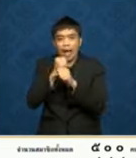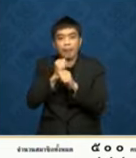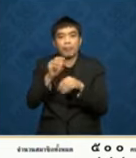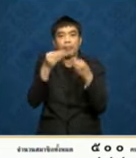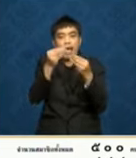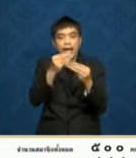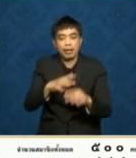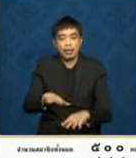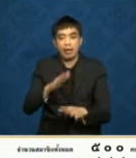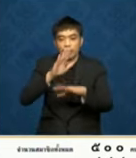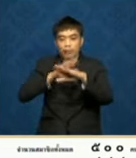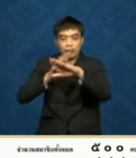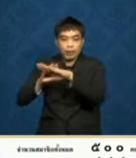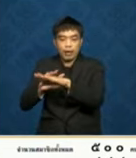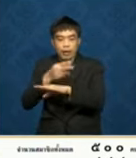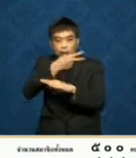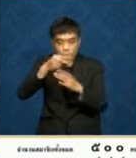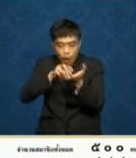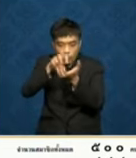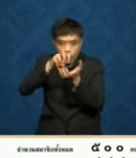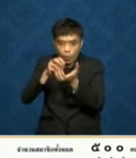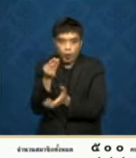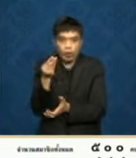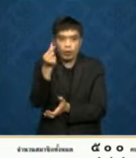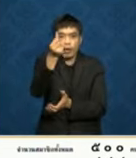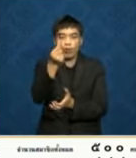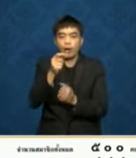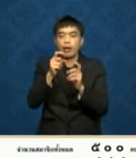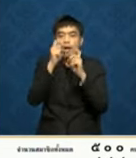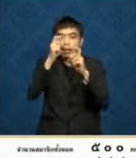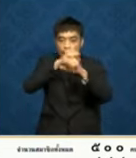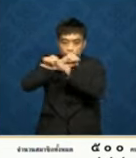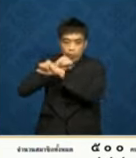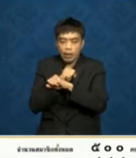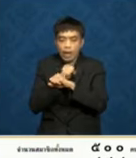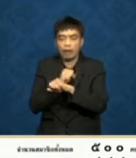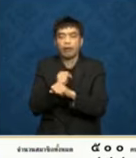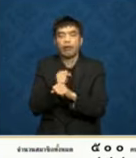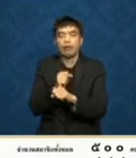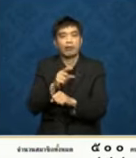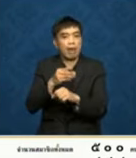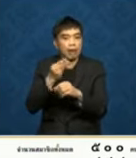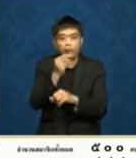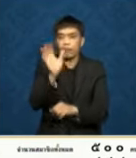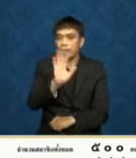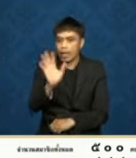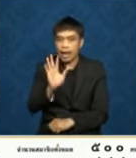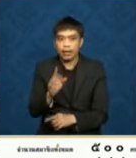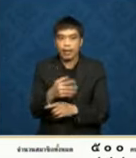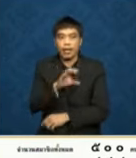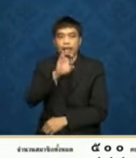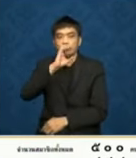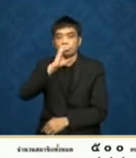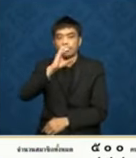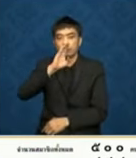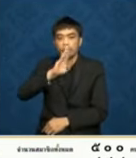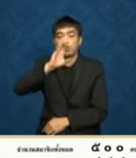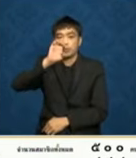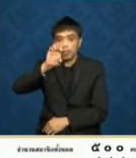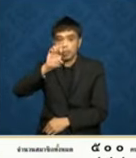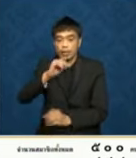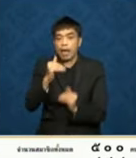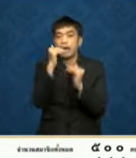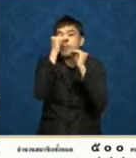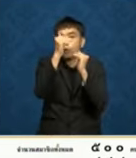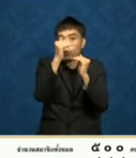ทอแจ้งเติภัได้เร็วขึ้น หรอเตือนไดพ้นที่ทกว้างขึ้นเพระ CBE มีหน้าที่แค่ระบุข้อมูลข้อความ ระบุพื้นที่